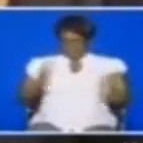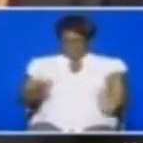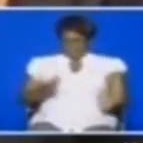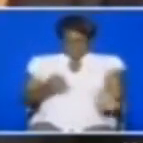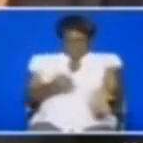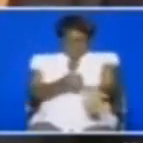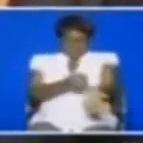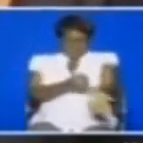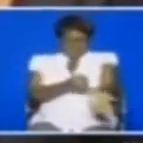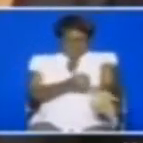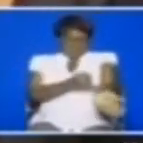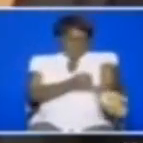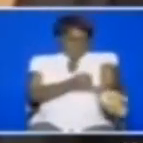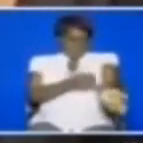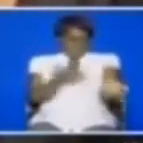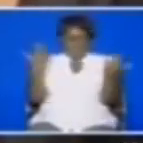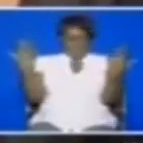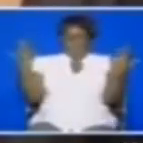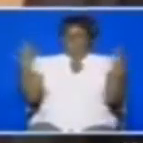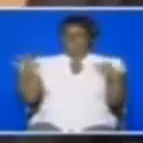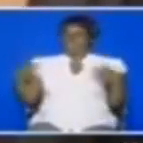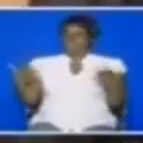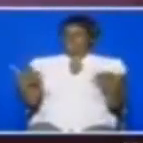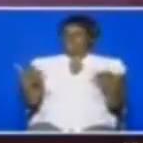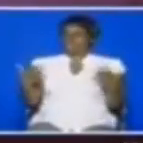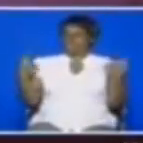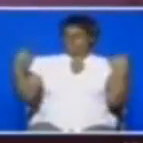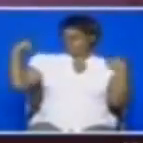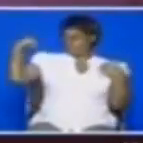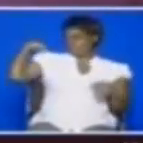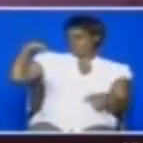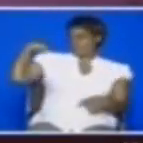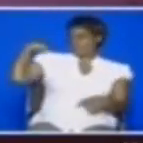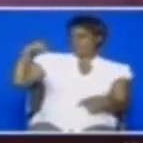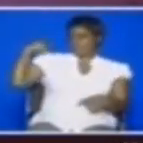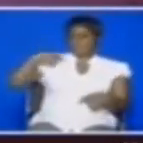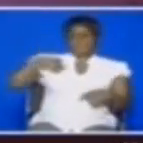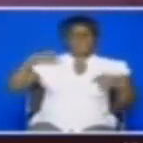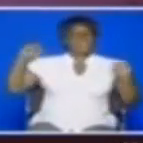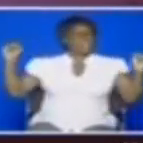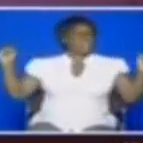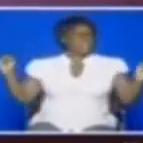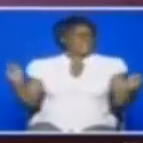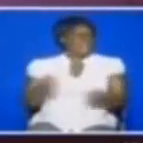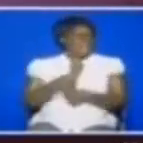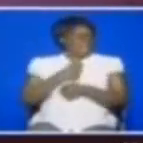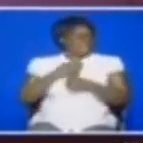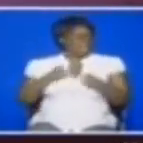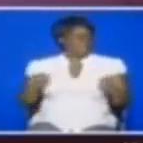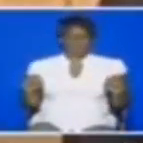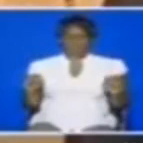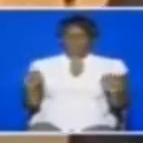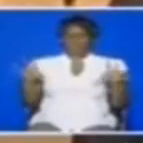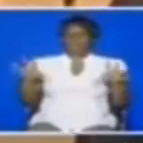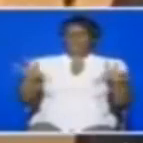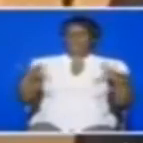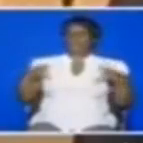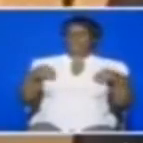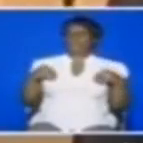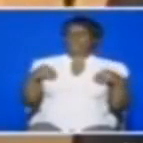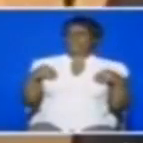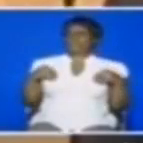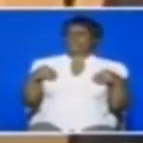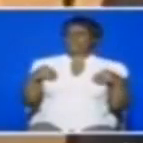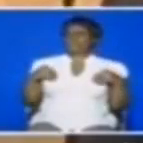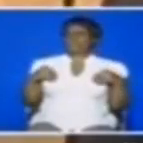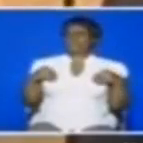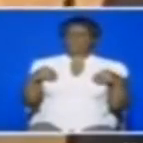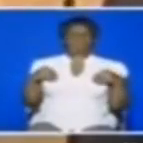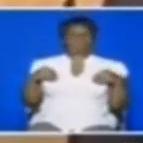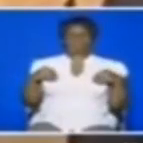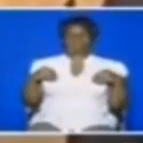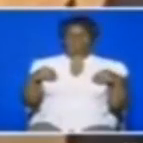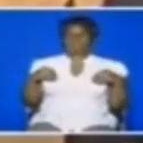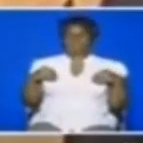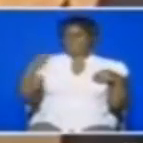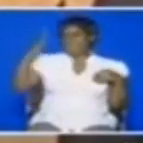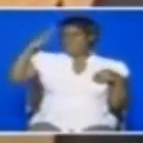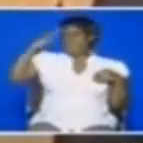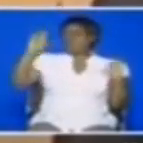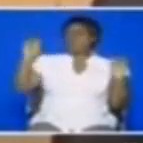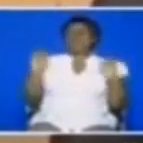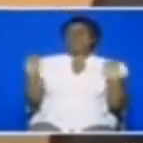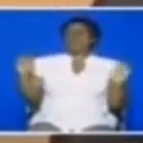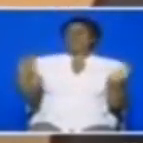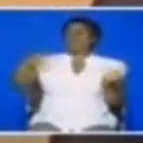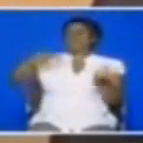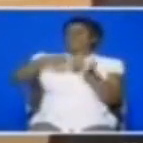ambaye amejichora kwenye mikono ama amechorwa kwa mgongo. Hiyo siwezi ugana naye. Hiyo kuchorwa hiyo sijui